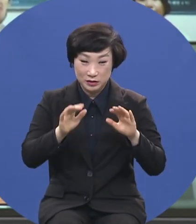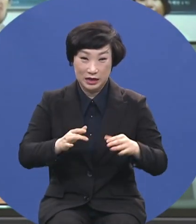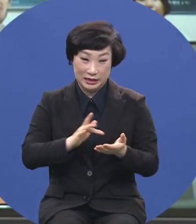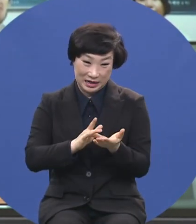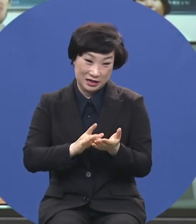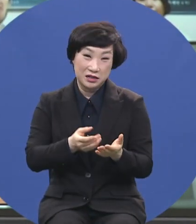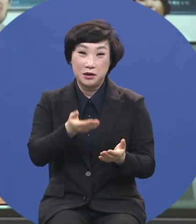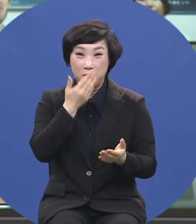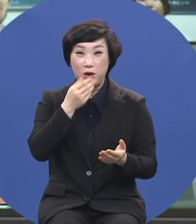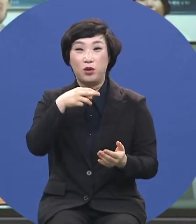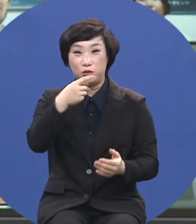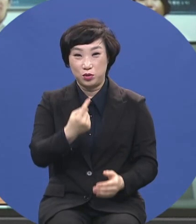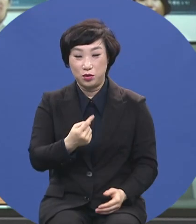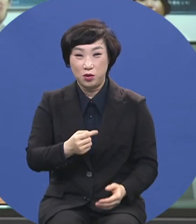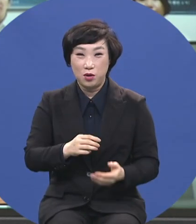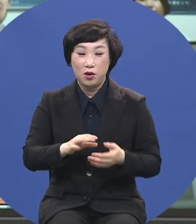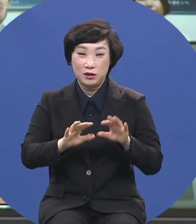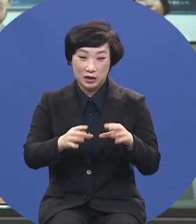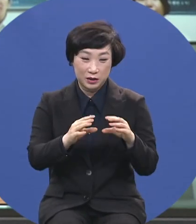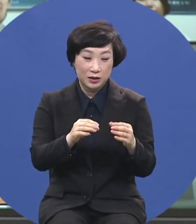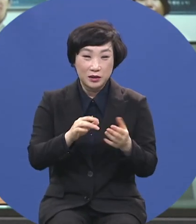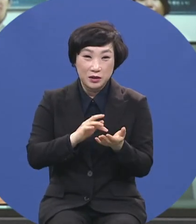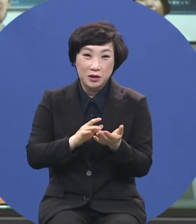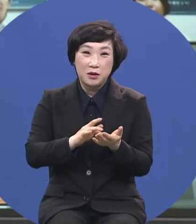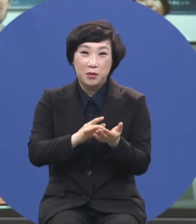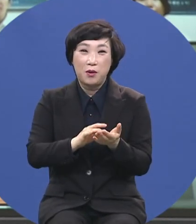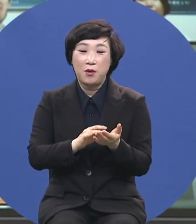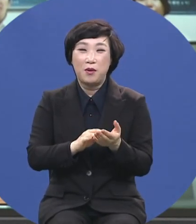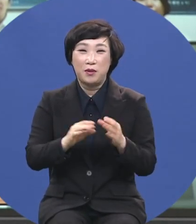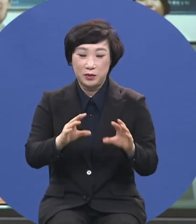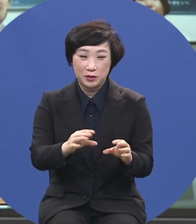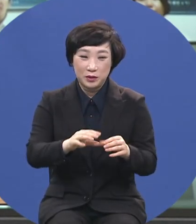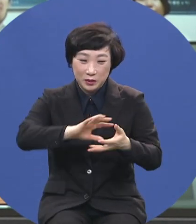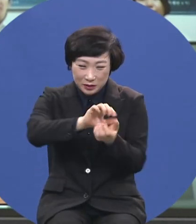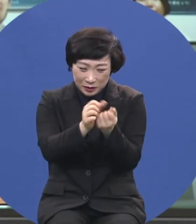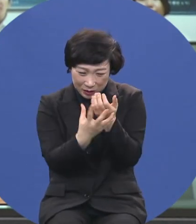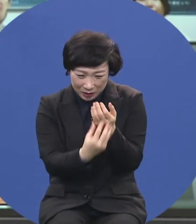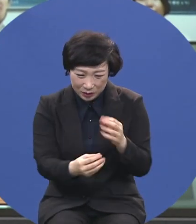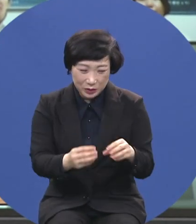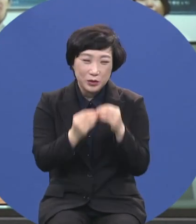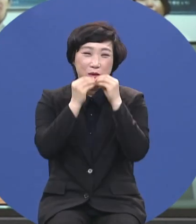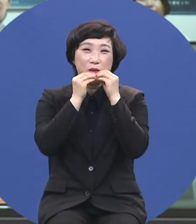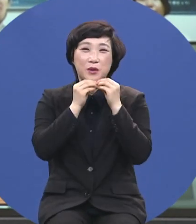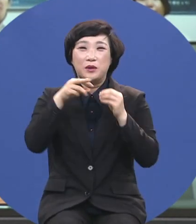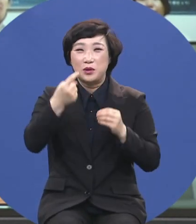약을 먹어도 보약을 먹어도 영양가 있는 것을 먹어도